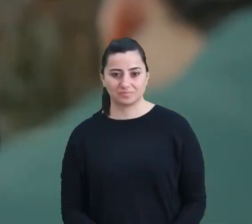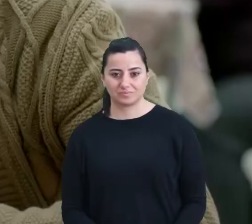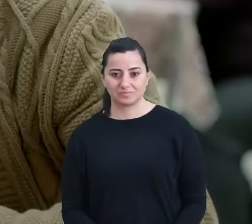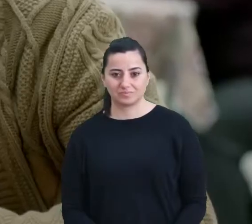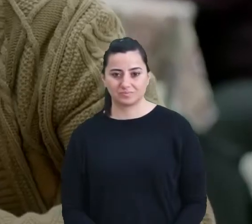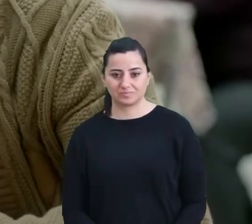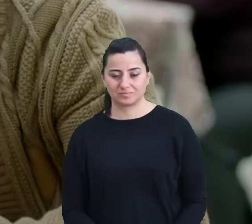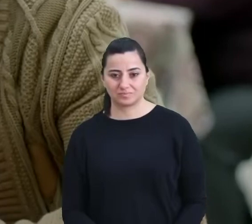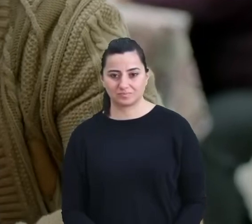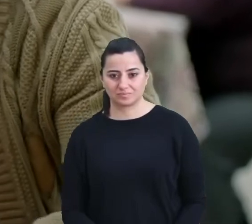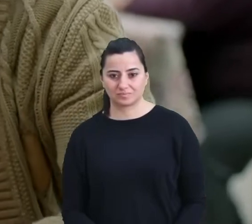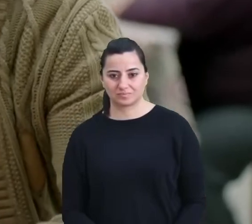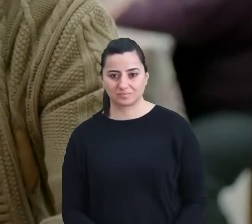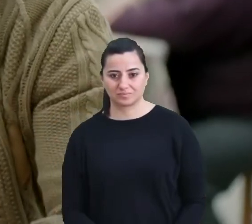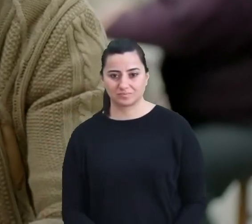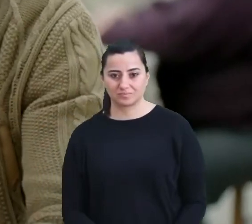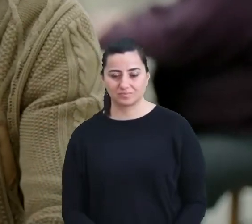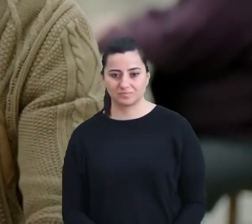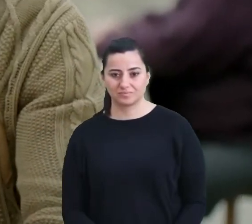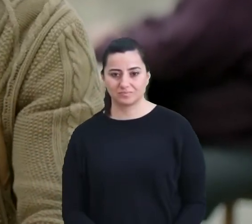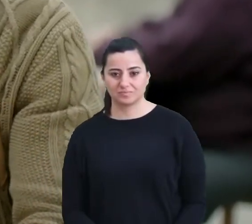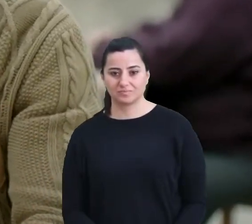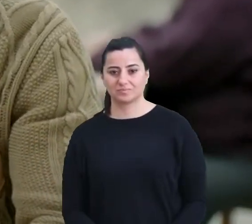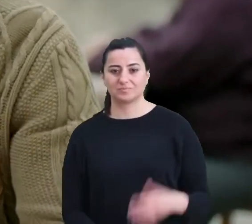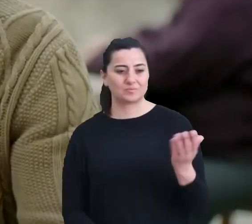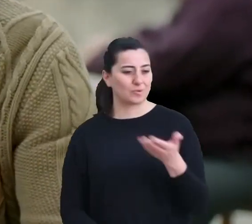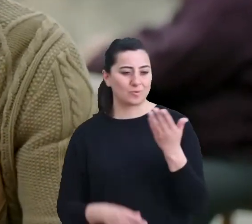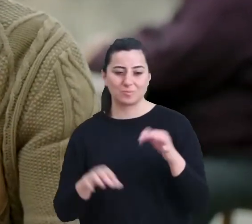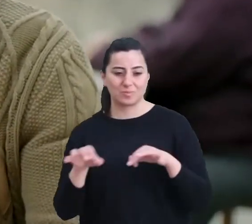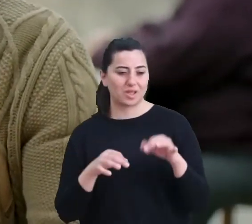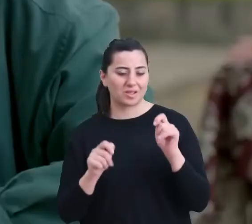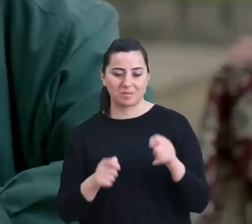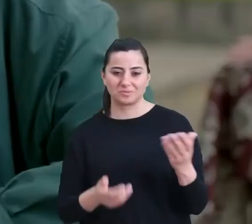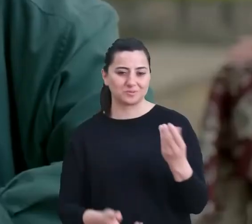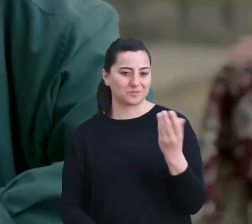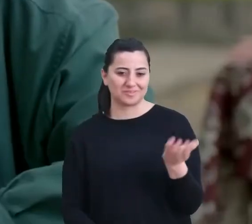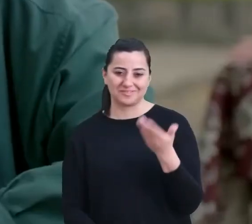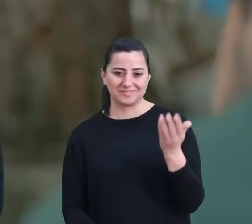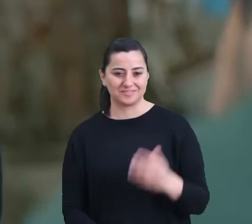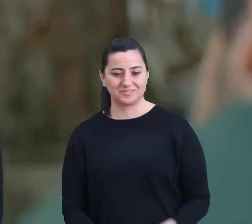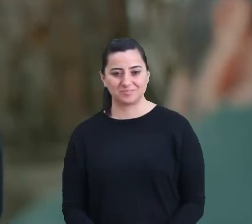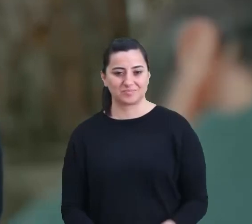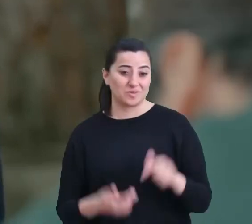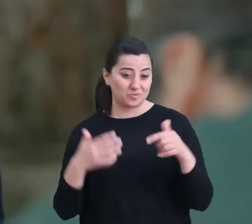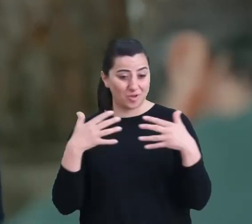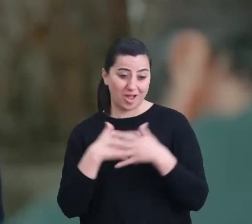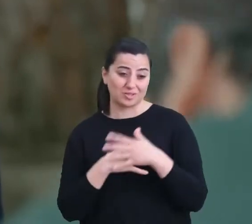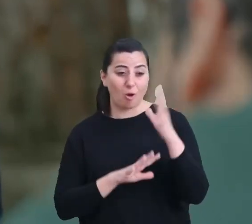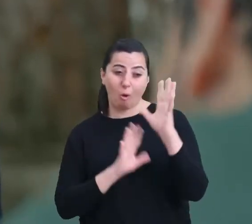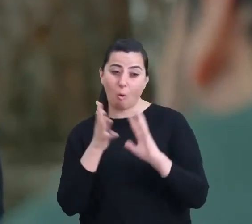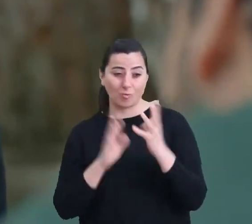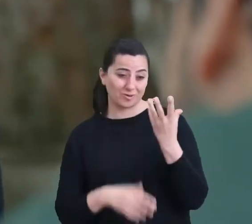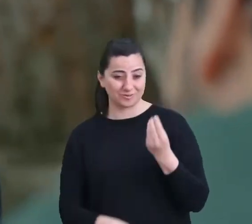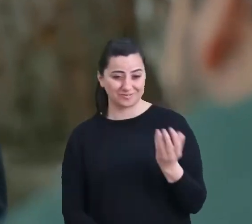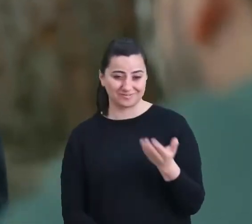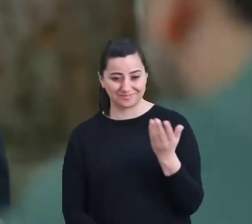İsmail ifrit olmuş, sarkıttığı yanaklarıyla bakıyor. Bunlar planlar çoktan yapmışlar seni. Bu akşam acık romantik